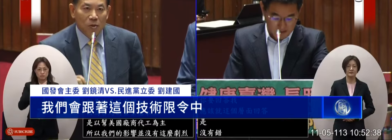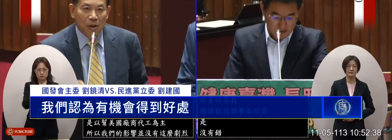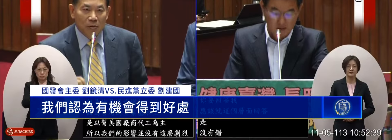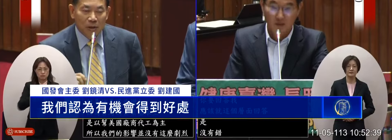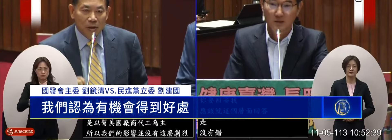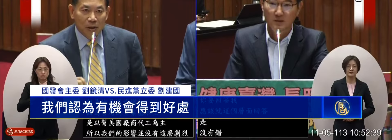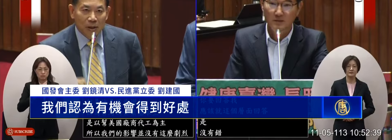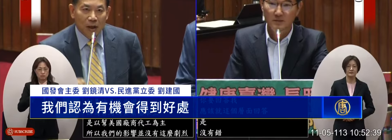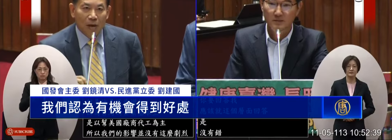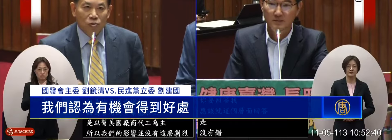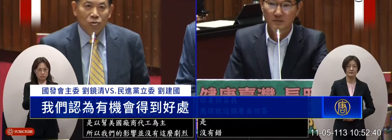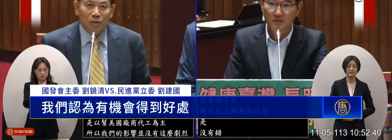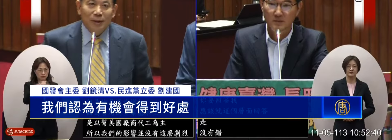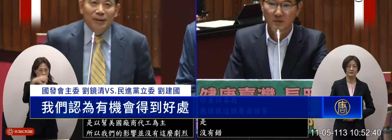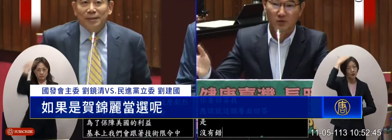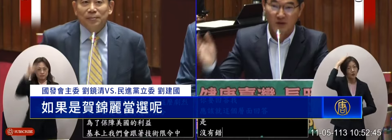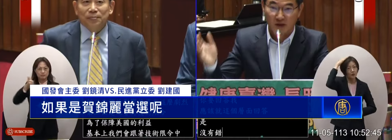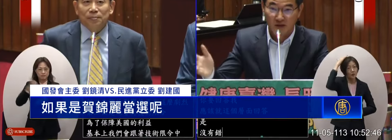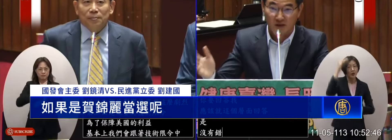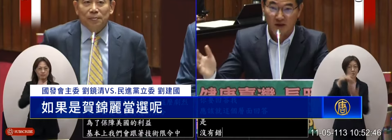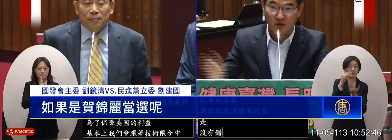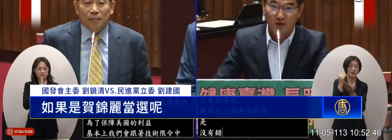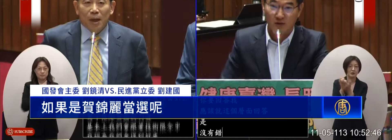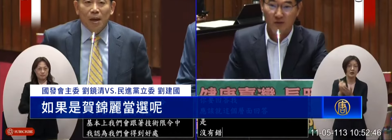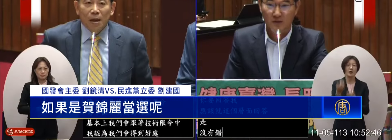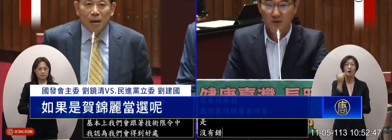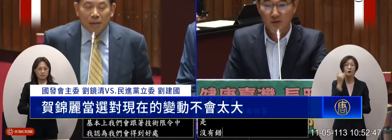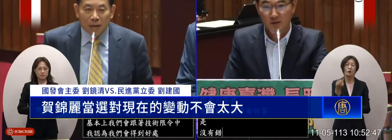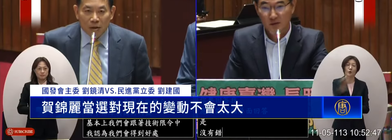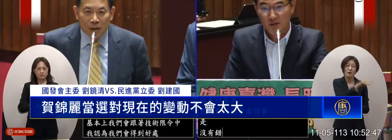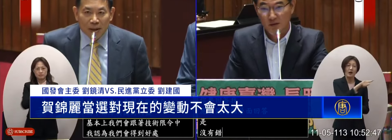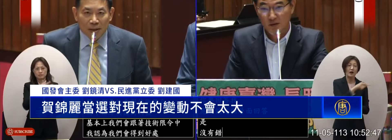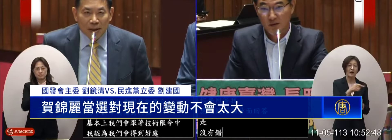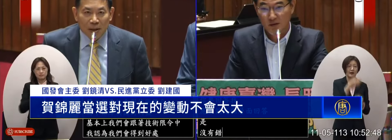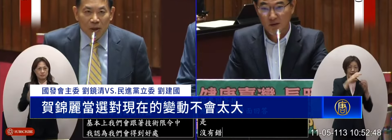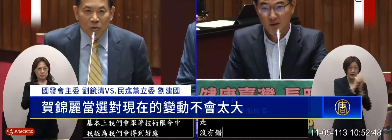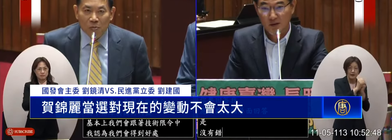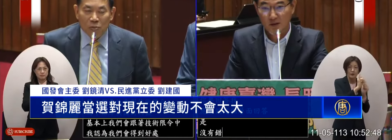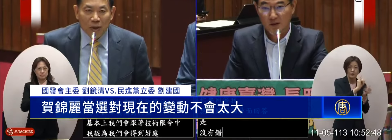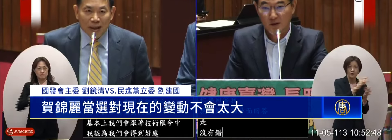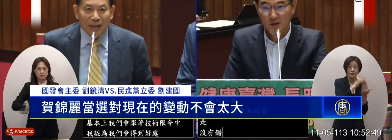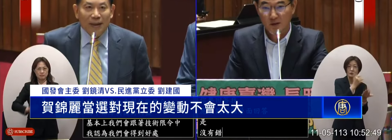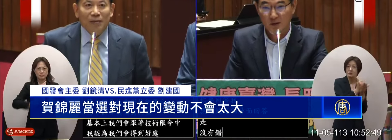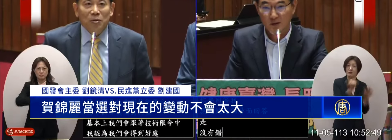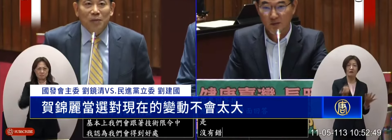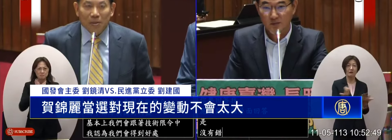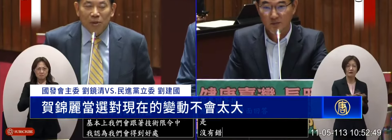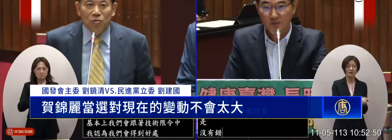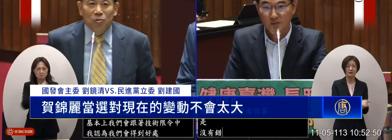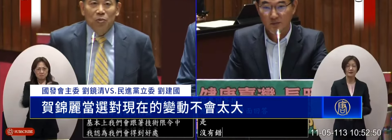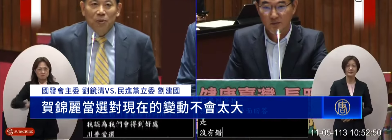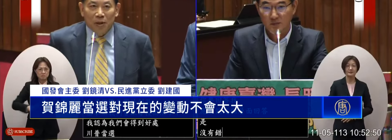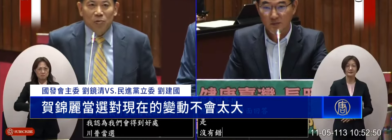限令中，我们认为有机会得到好处。 如果是贺锦丽当选呢？ 贺锦丽当选跟现在的变动不会太大。